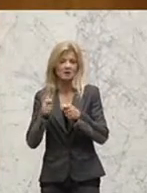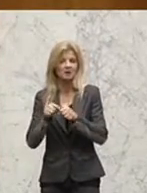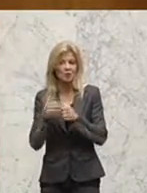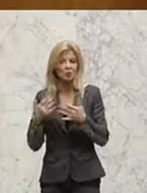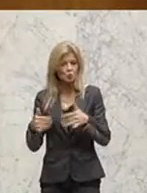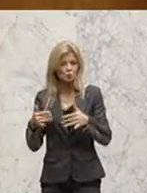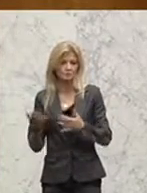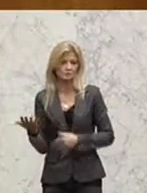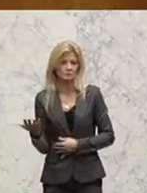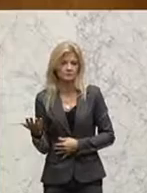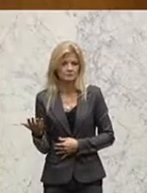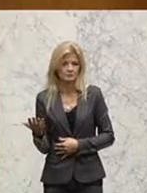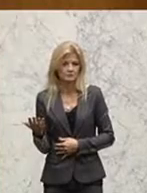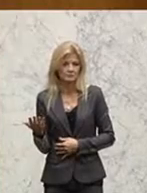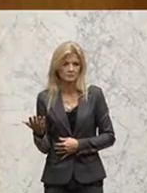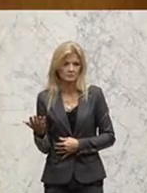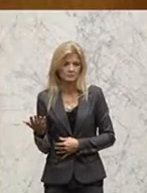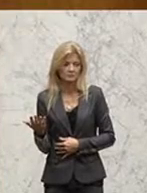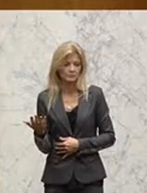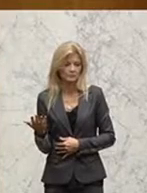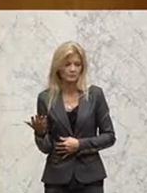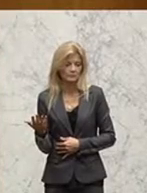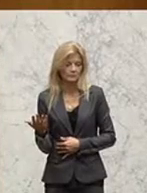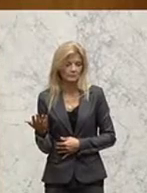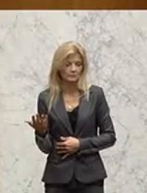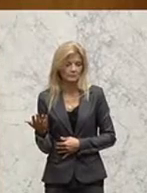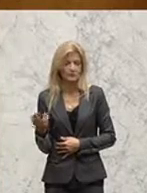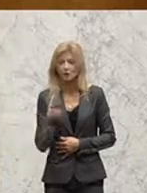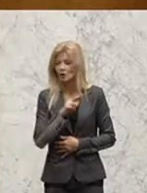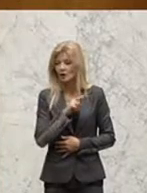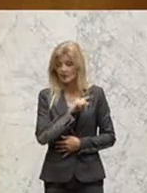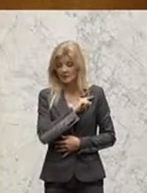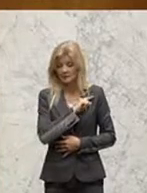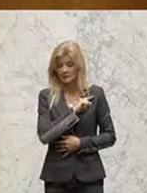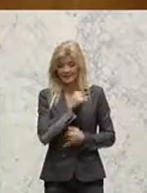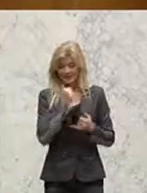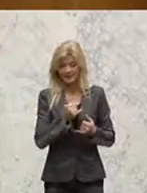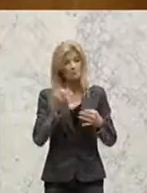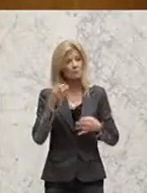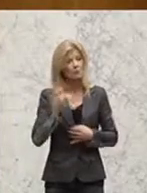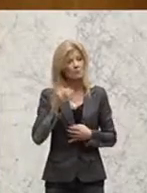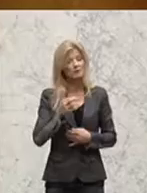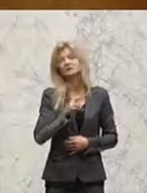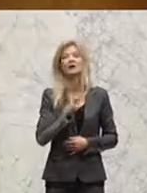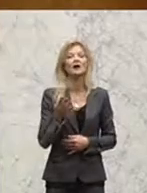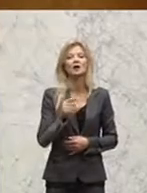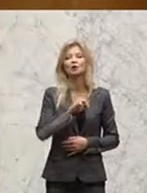bereits gesagt, schon jetzt versorgen nur zwei Länder in ganz Europa mehr